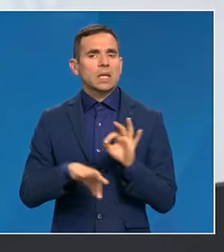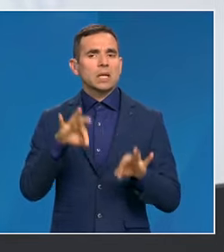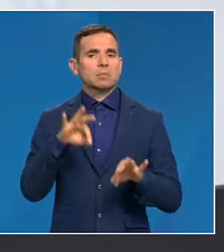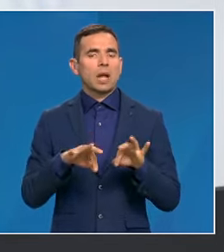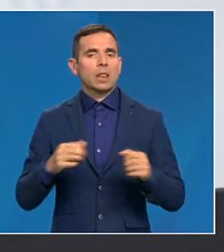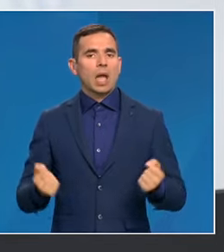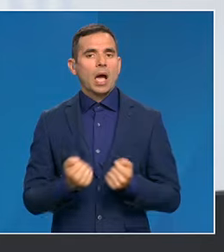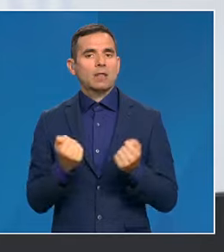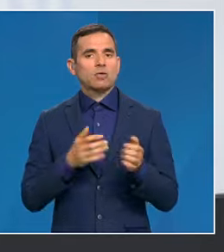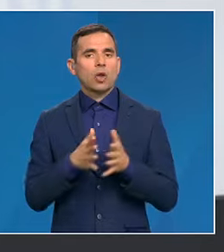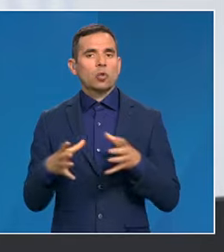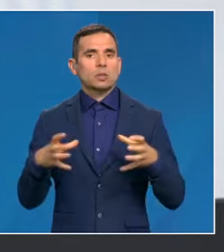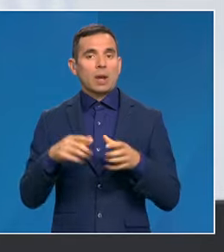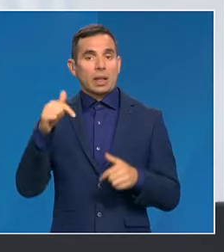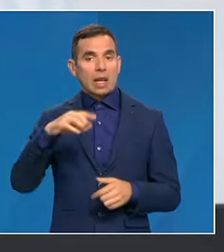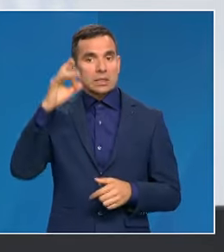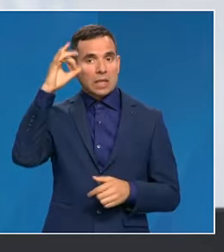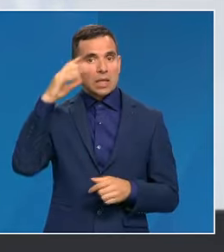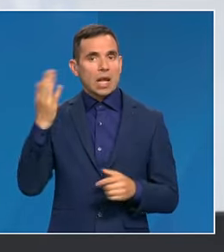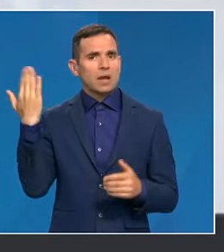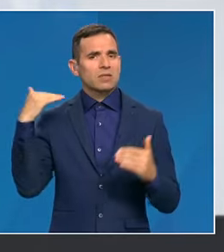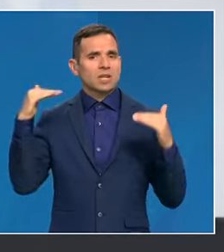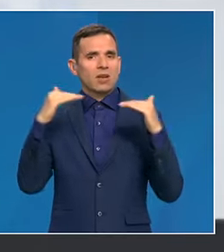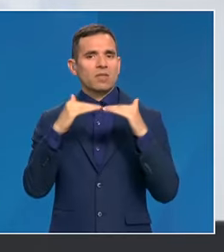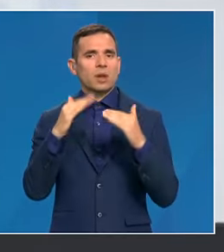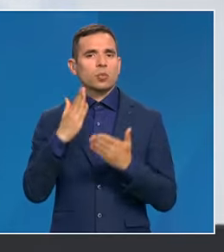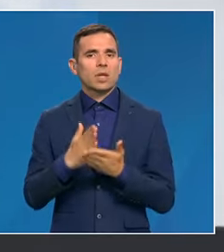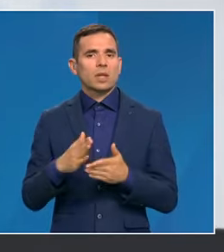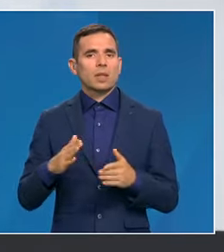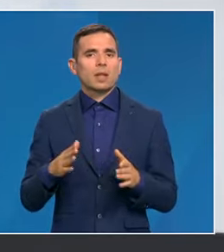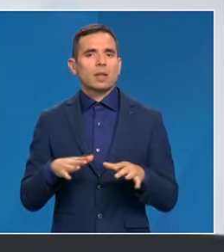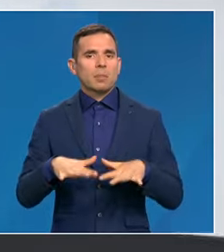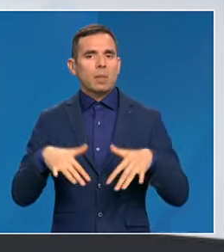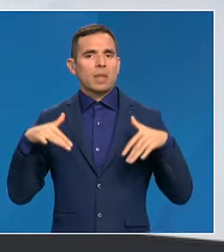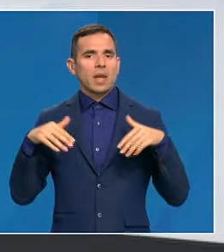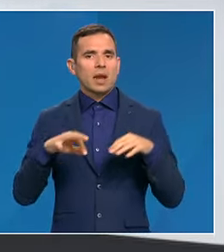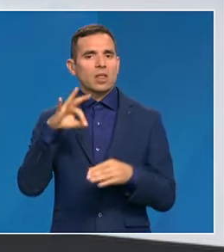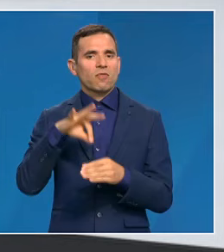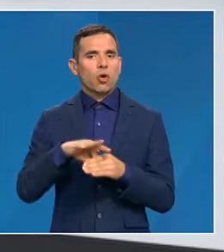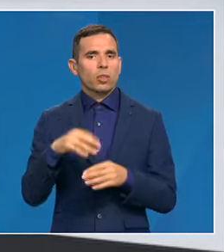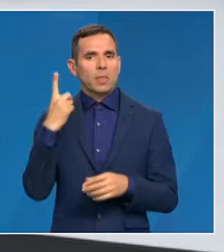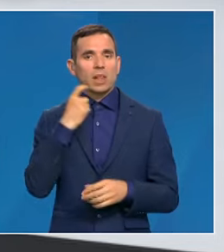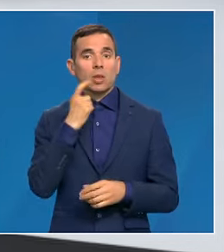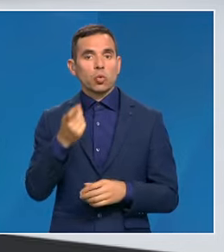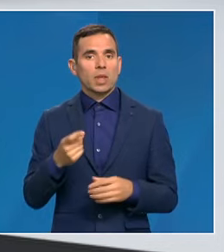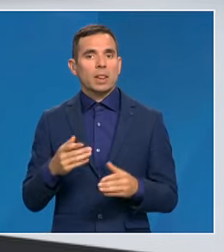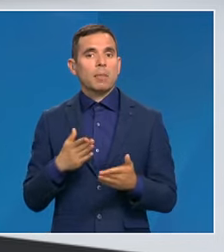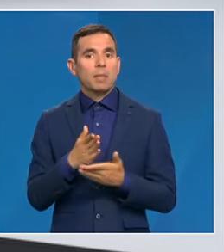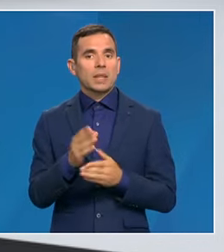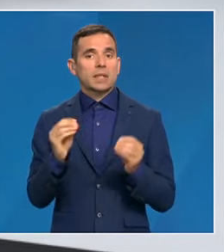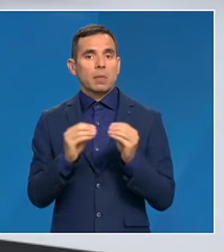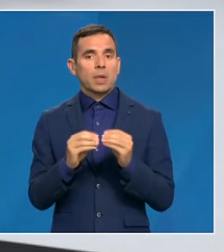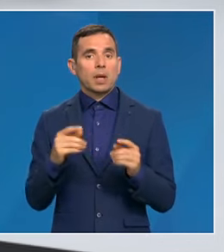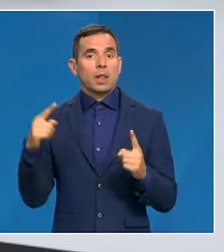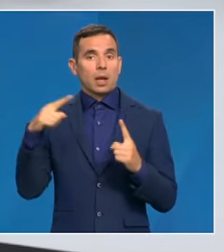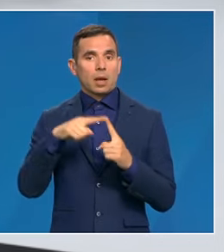Народно събрание тази неделя в сравнение с последния парламентарен вот миналата година през април. Ето, погледнете. Към